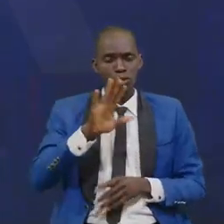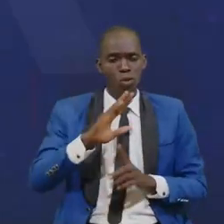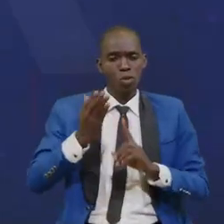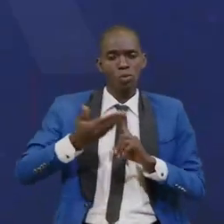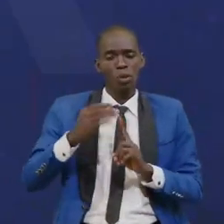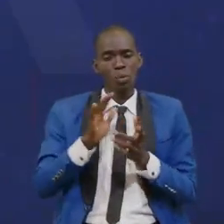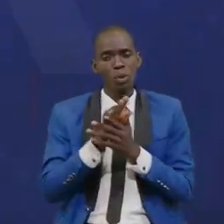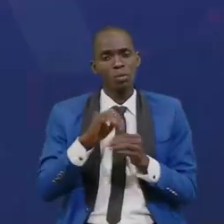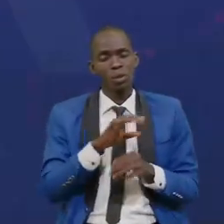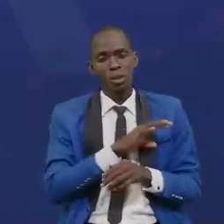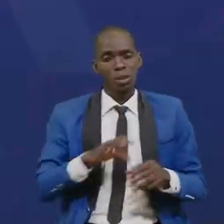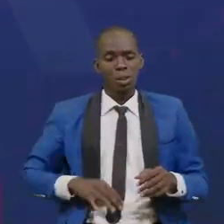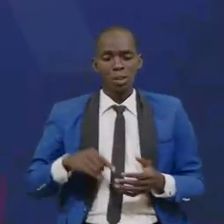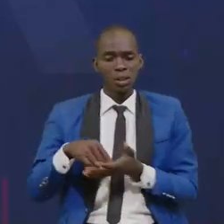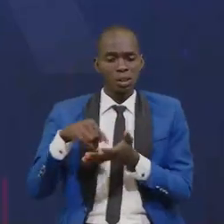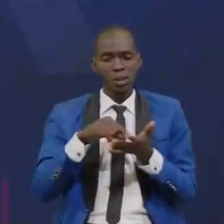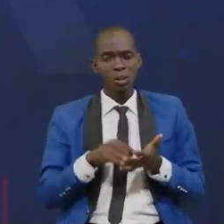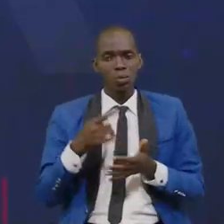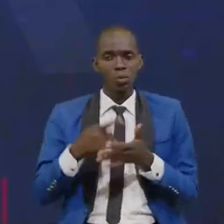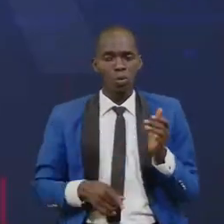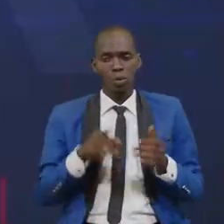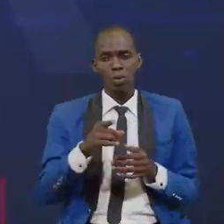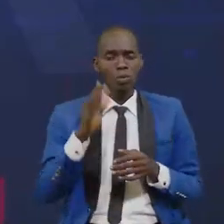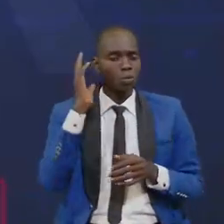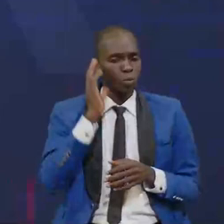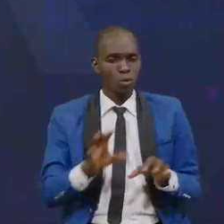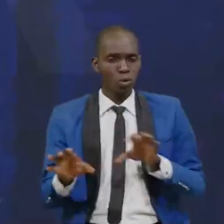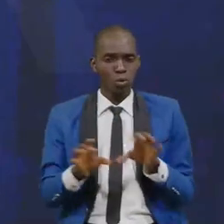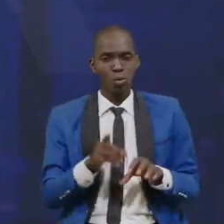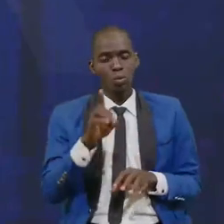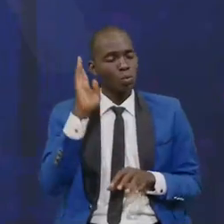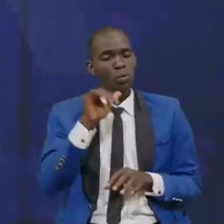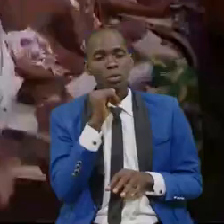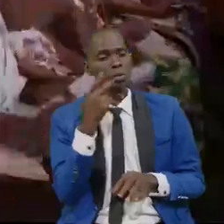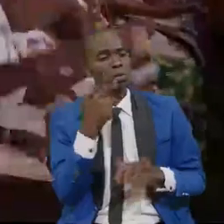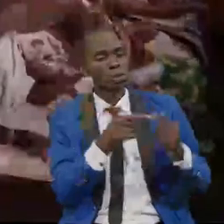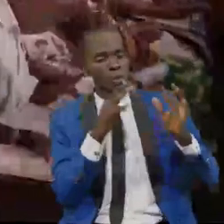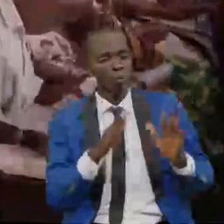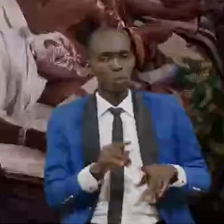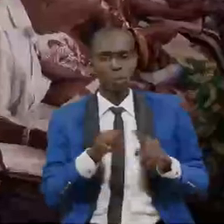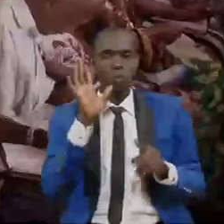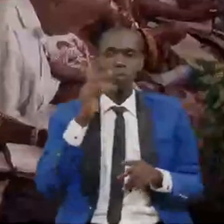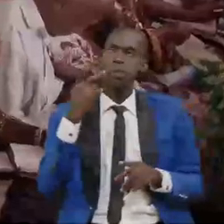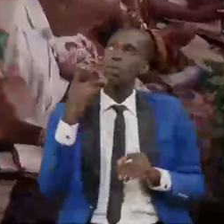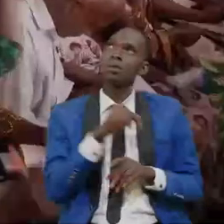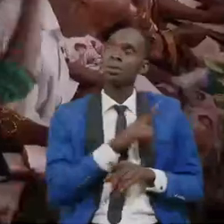conviction, voici ce que nous ferons. Tu ne les verras pas. Tu verras le Seigneur.